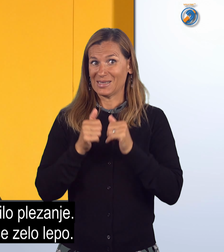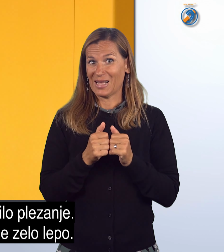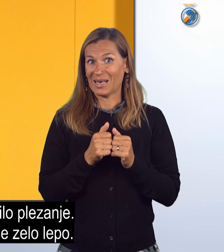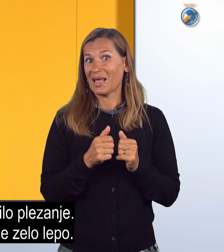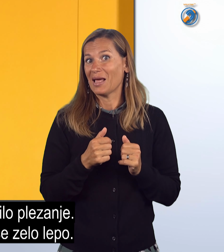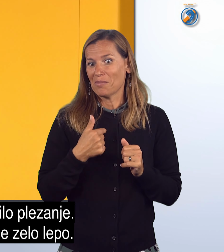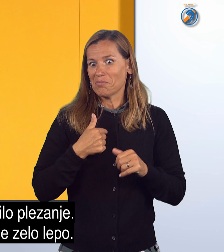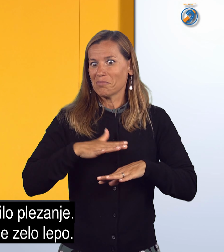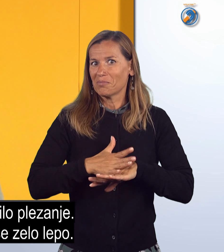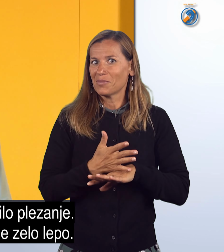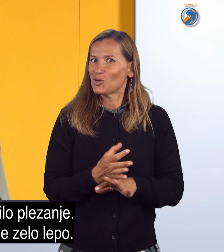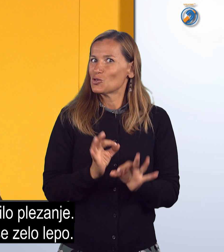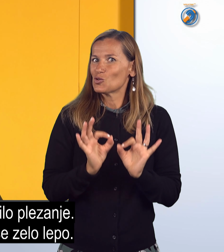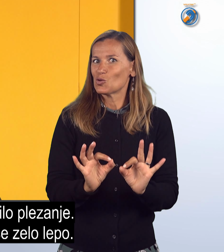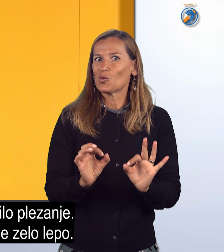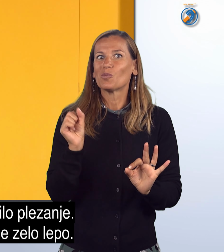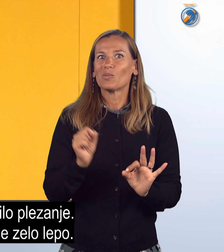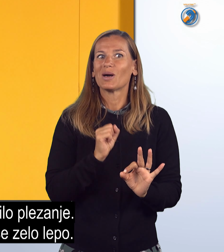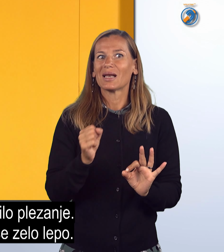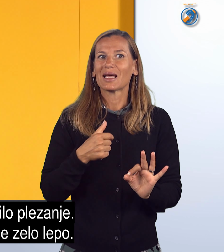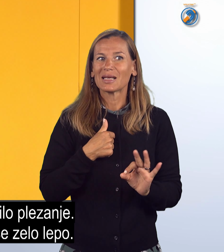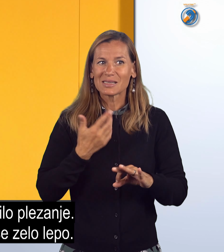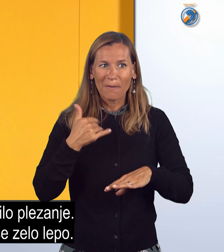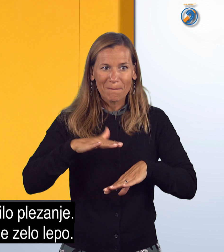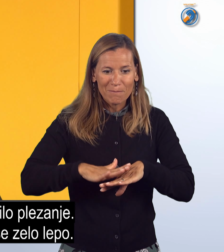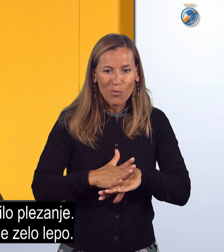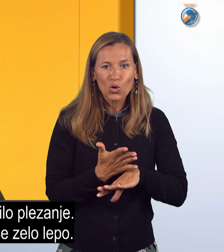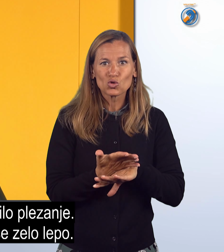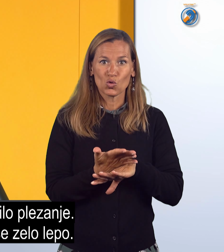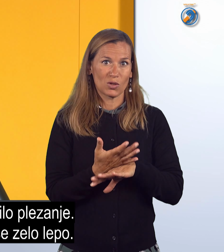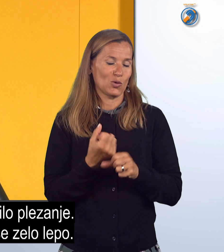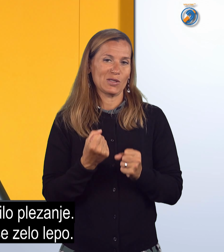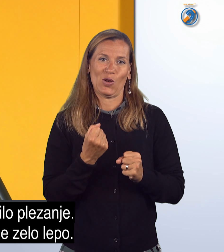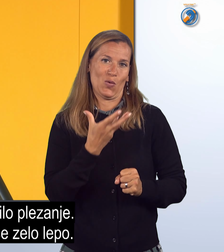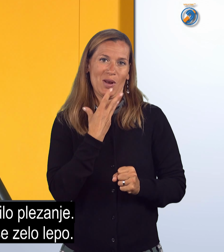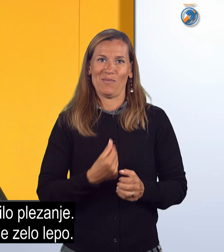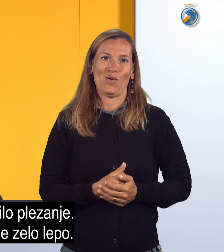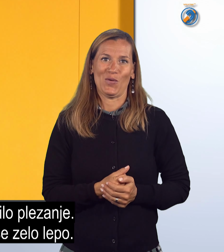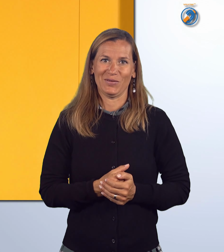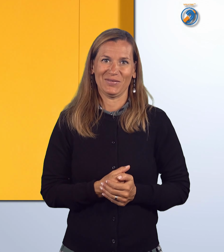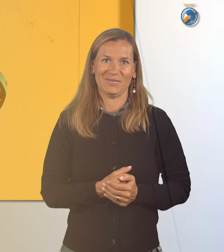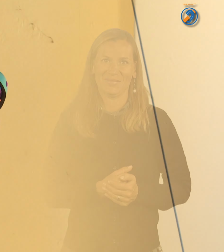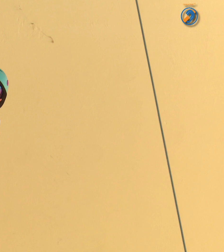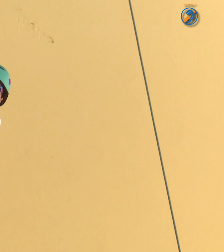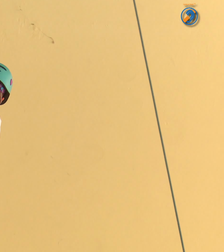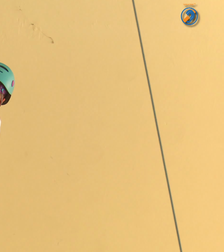Zdaj, kar sem se počutil zelo lepo.